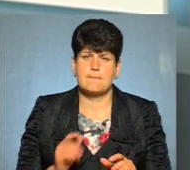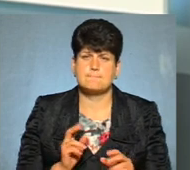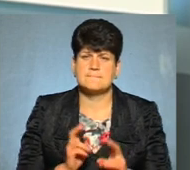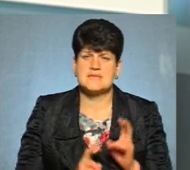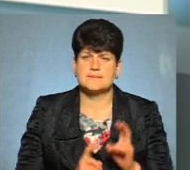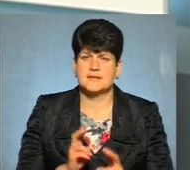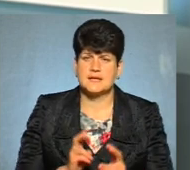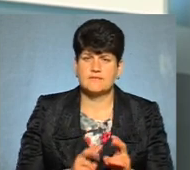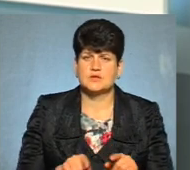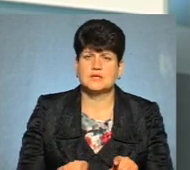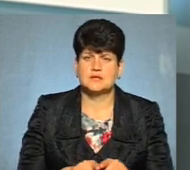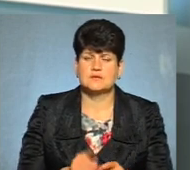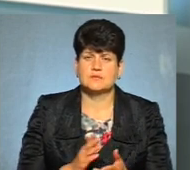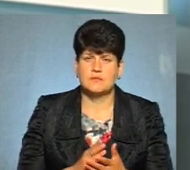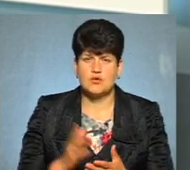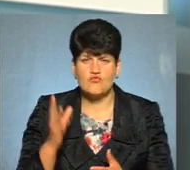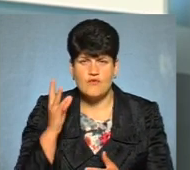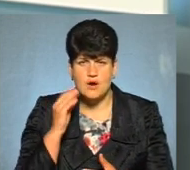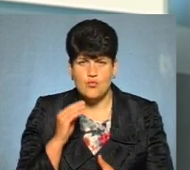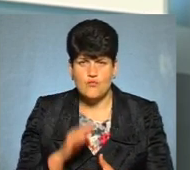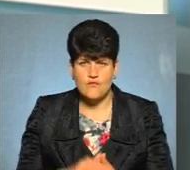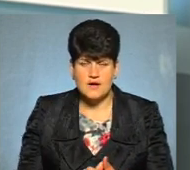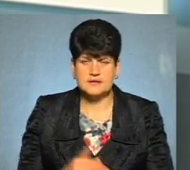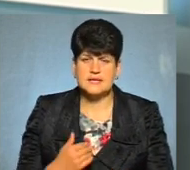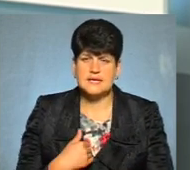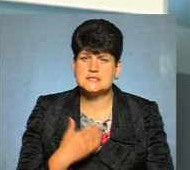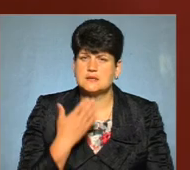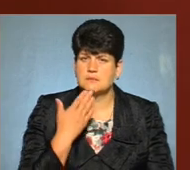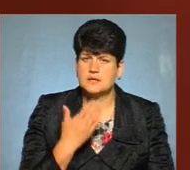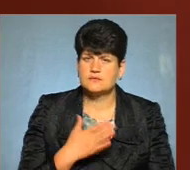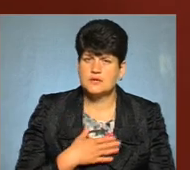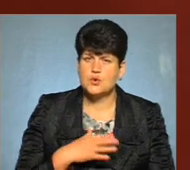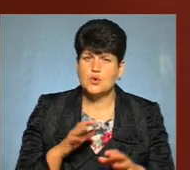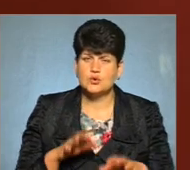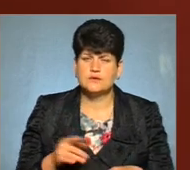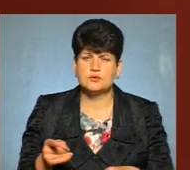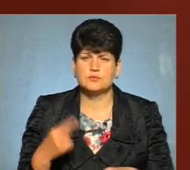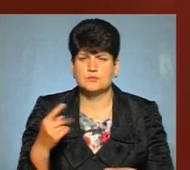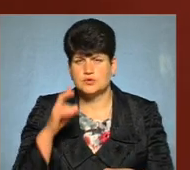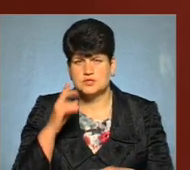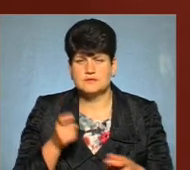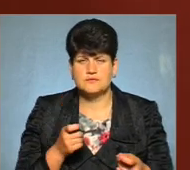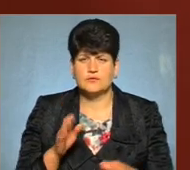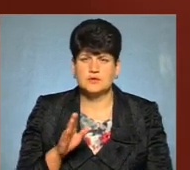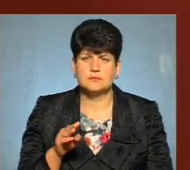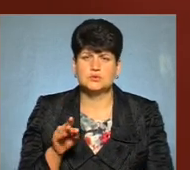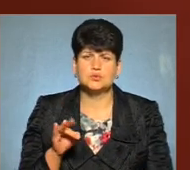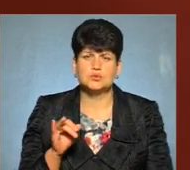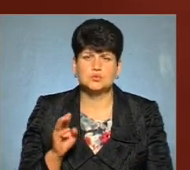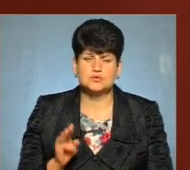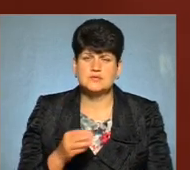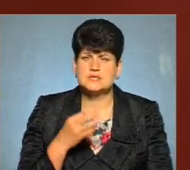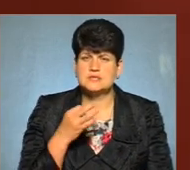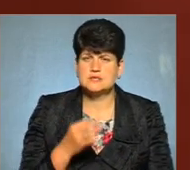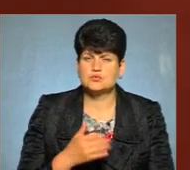підприємств, вони теж мають врахувати. Я запитувала в нашого голови Тернопільської облдержадміністрації Володимира Труша на цю тему. Він сказав, що в